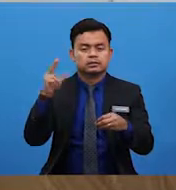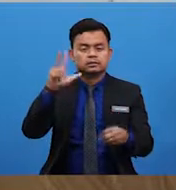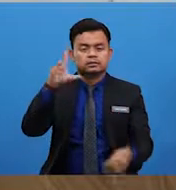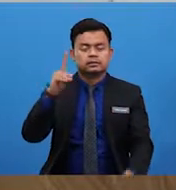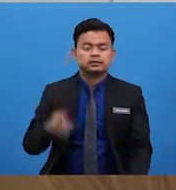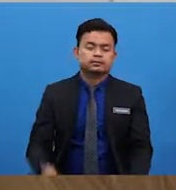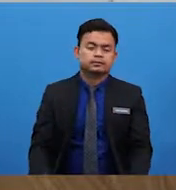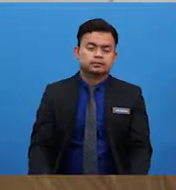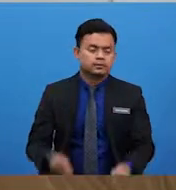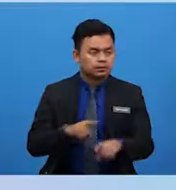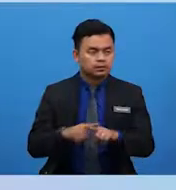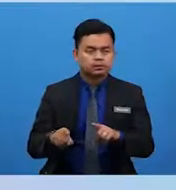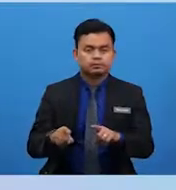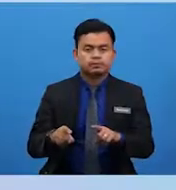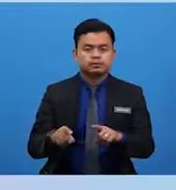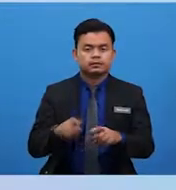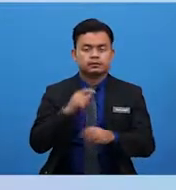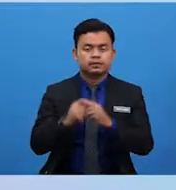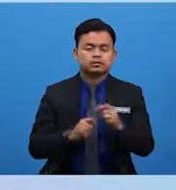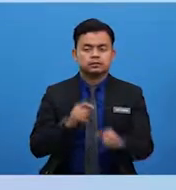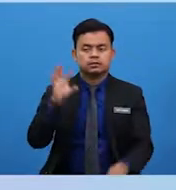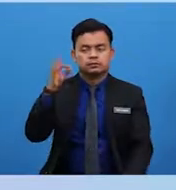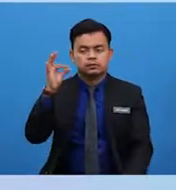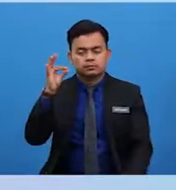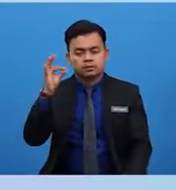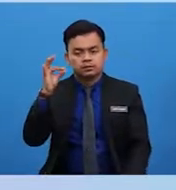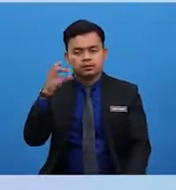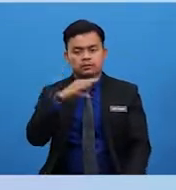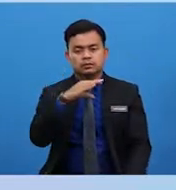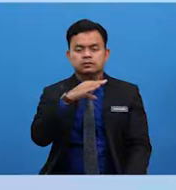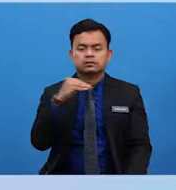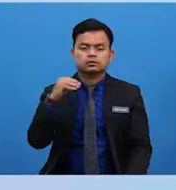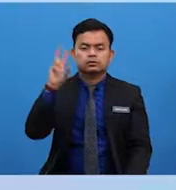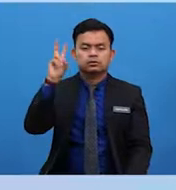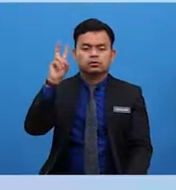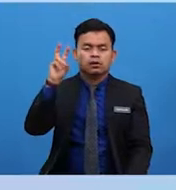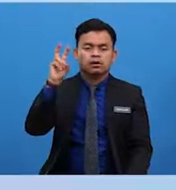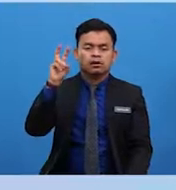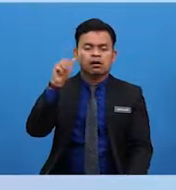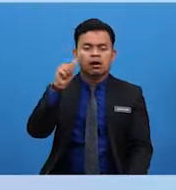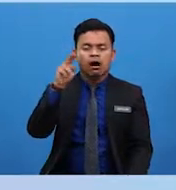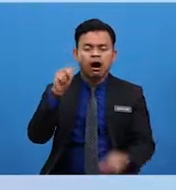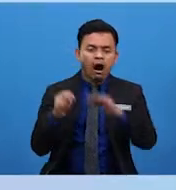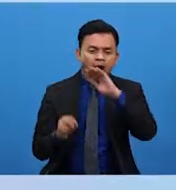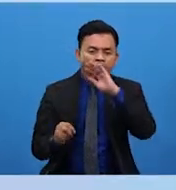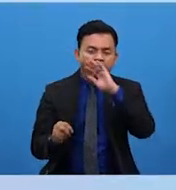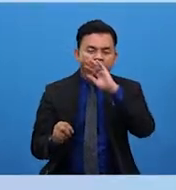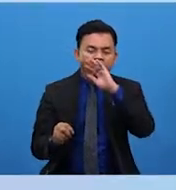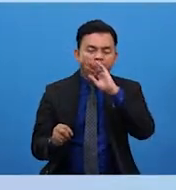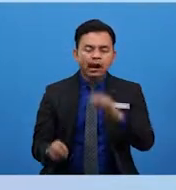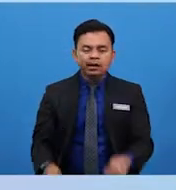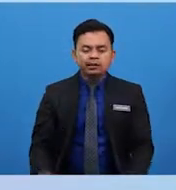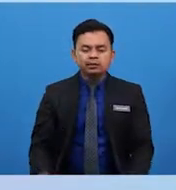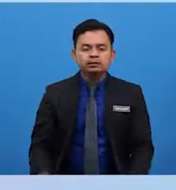dan 20hz pelukis Bango GBK Jose Rinnai caiyo yang terkenal do aha mulai